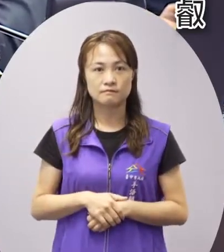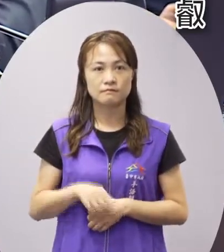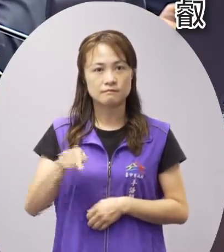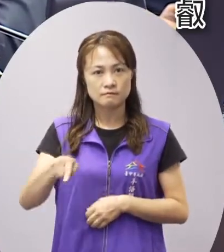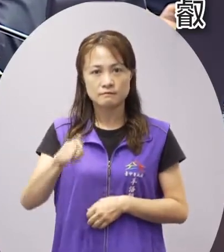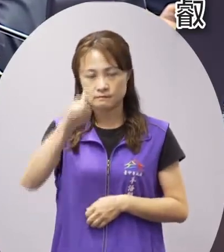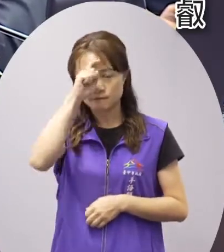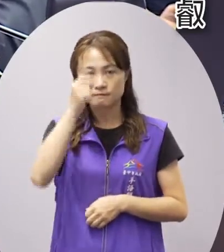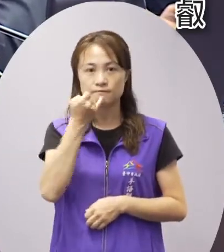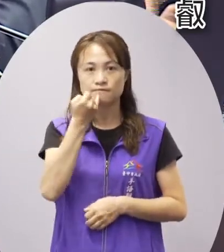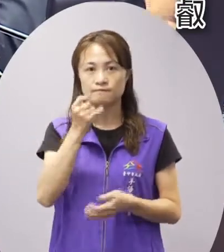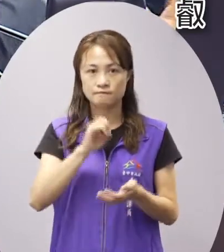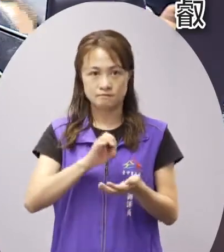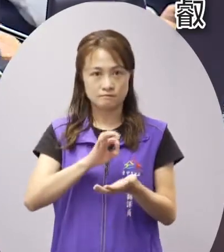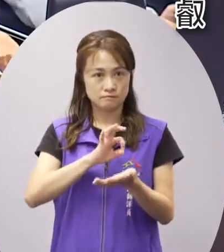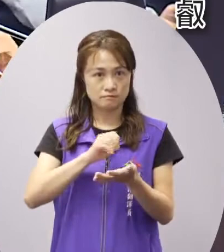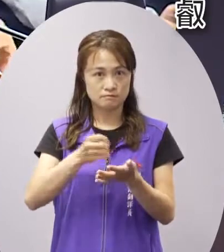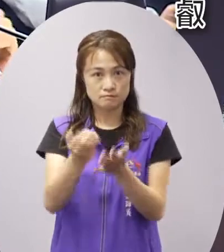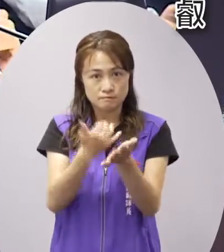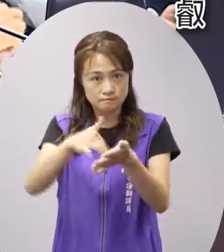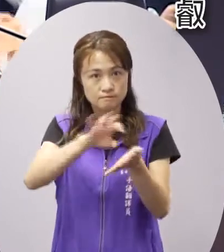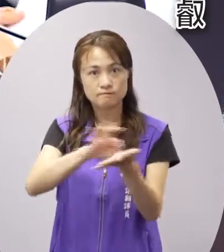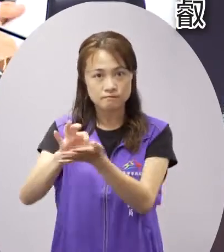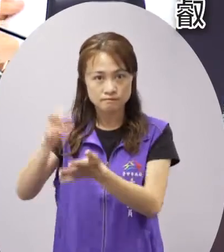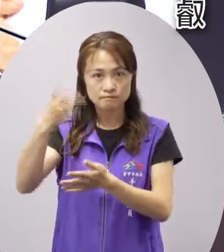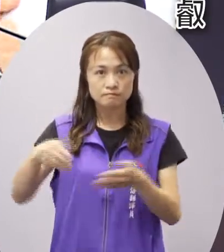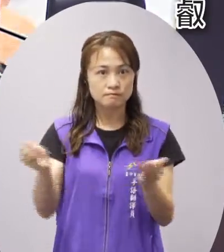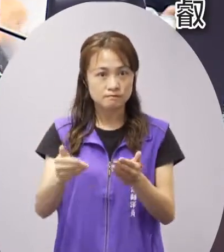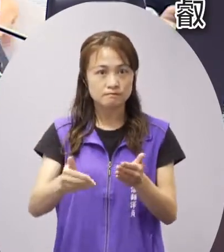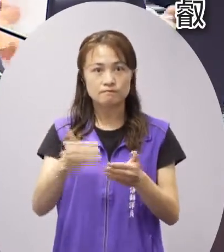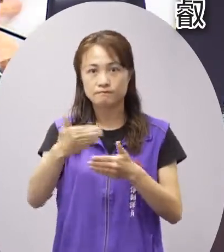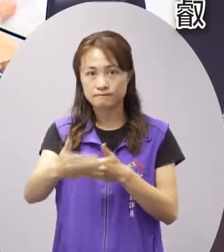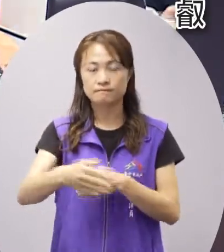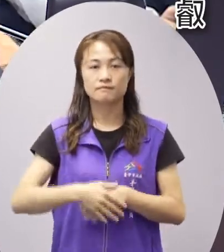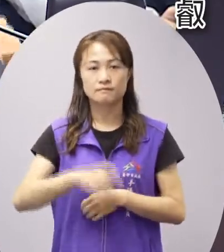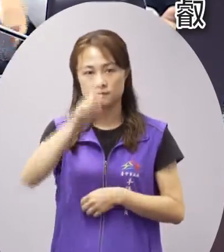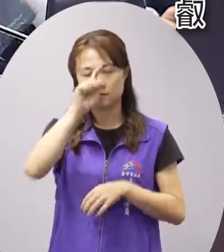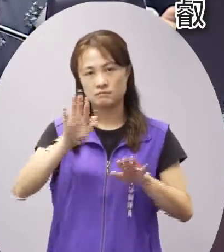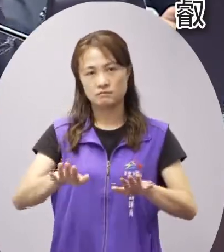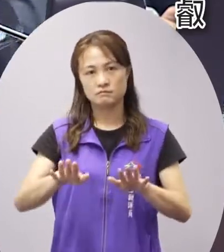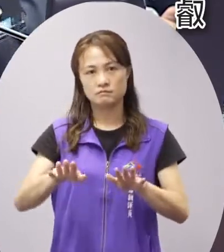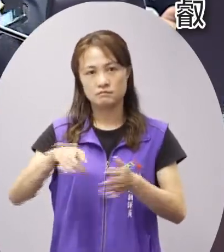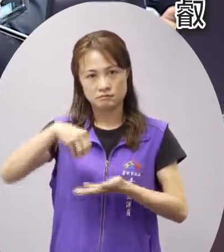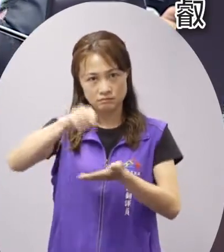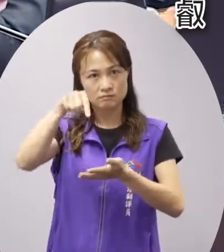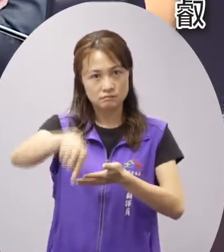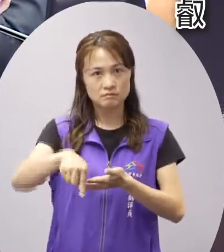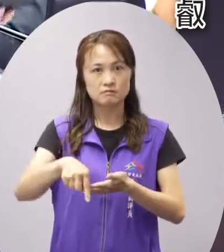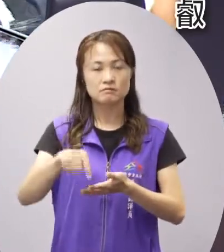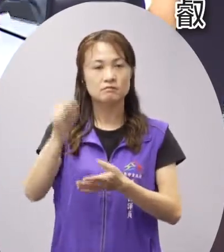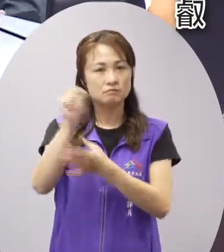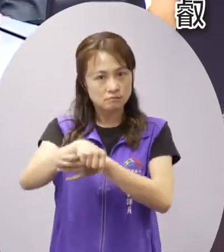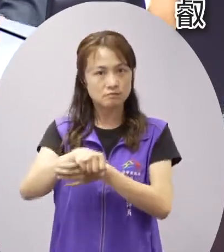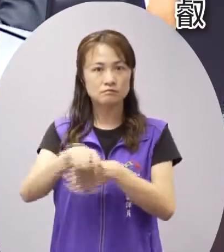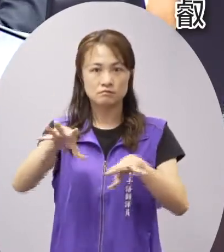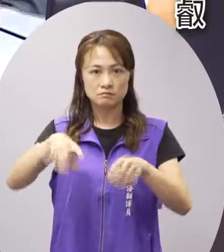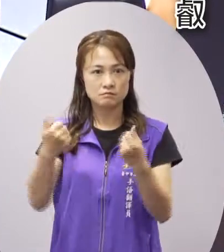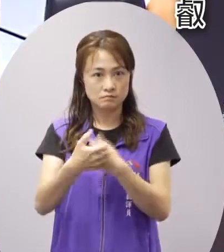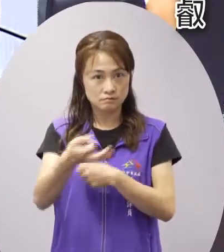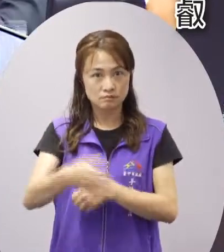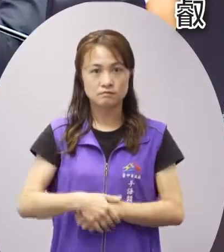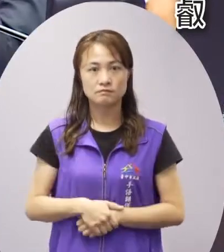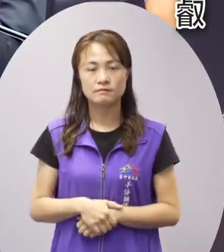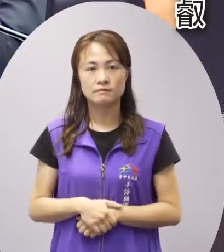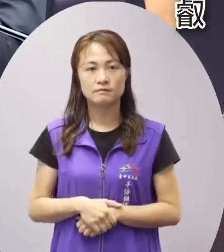执行跟前瞻计划完结的这个进度，那希望能提出今天在大会透过追加减预算程序来完成。